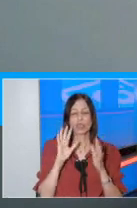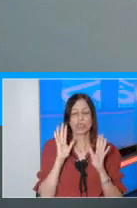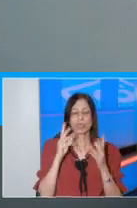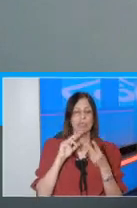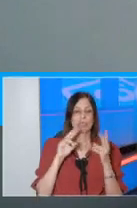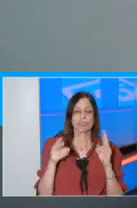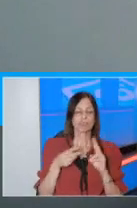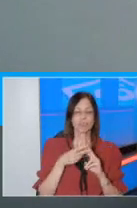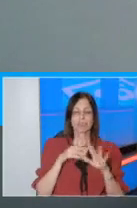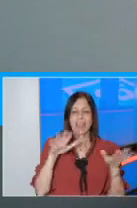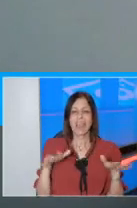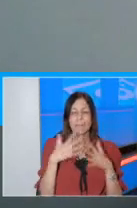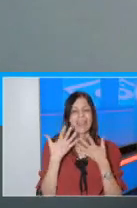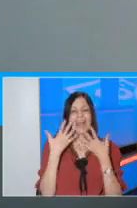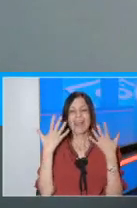הגדול בתולדות סרילנקה.